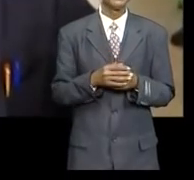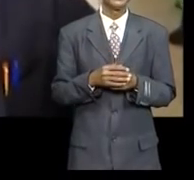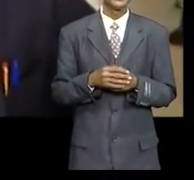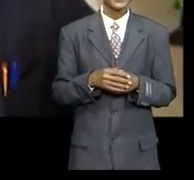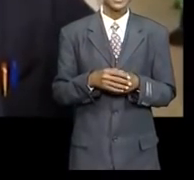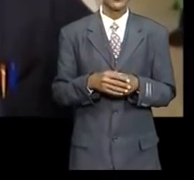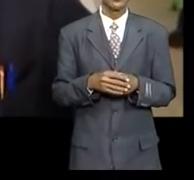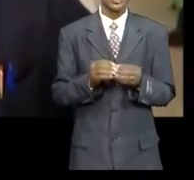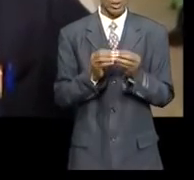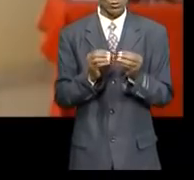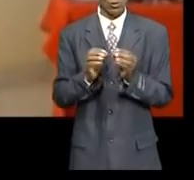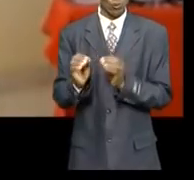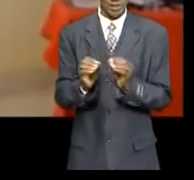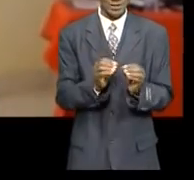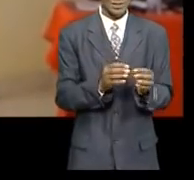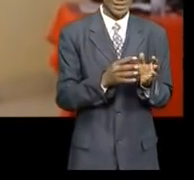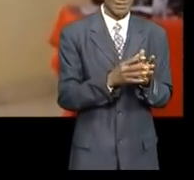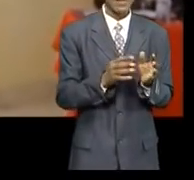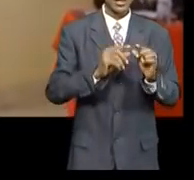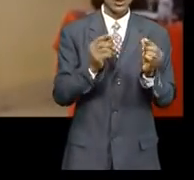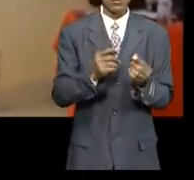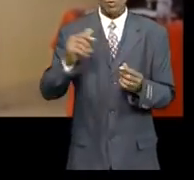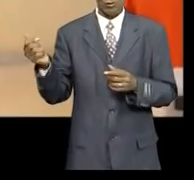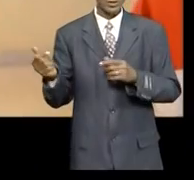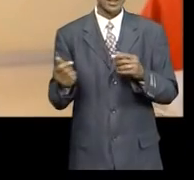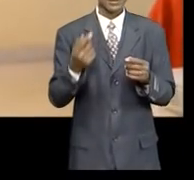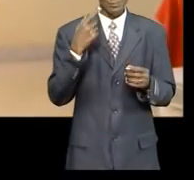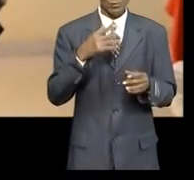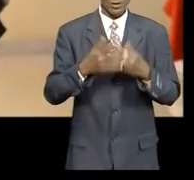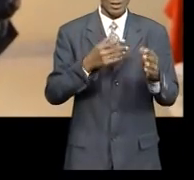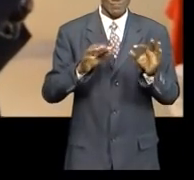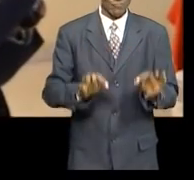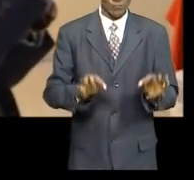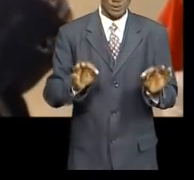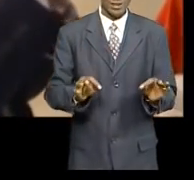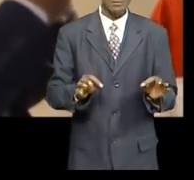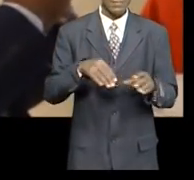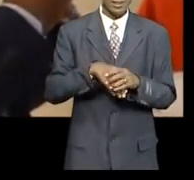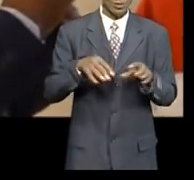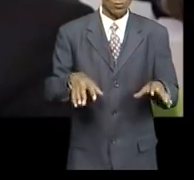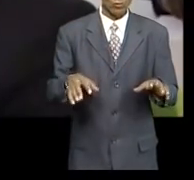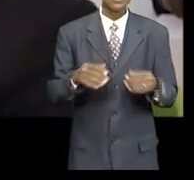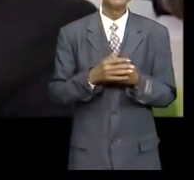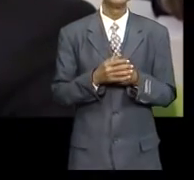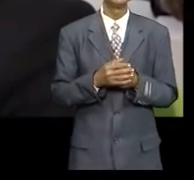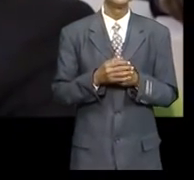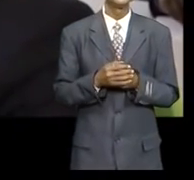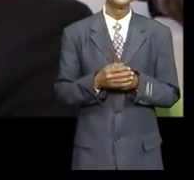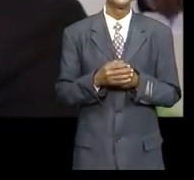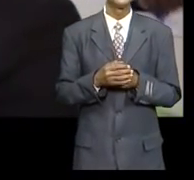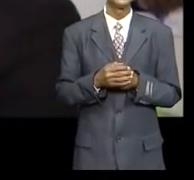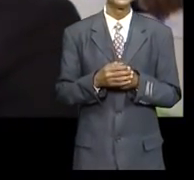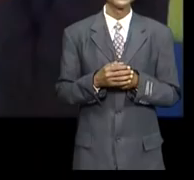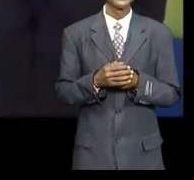experts du ministère national des affaires foncières en mission dans cette ville du Cobalt. Madame Angélique Mbelou et M. Floribert,